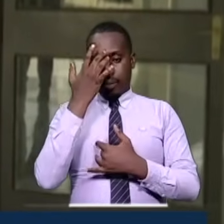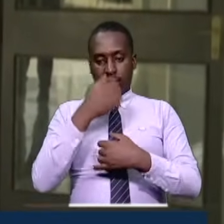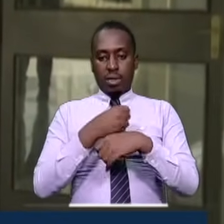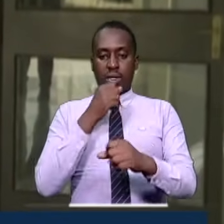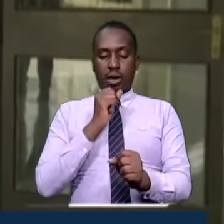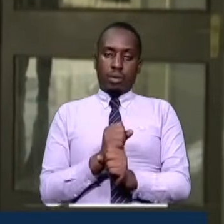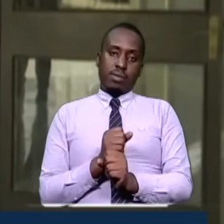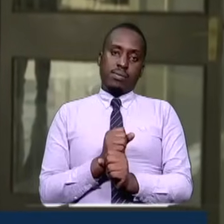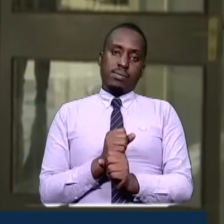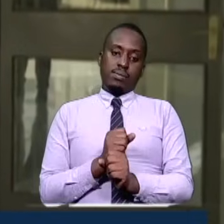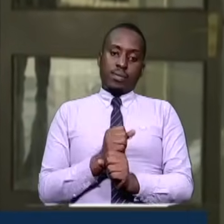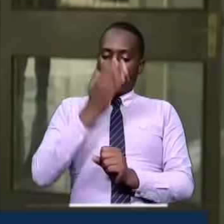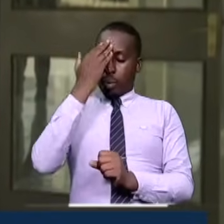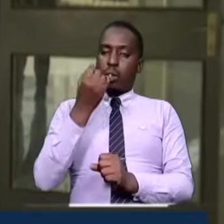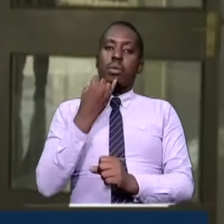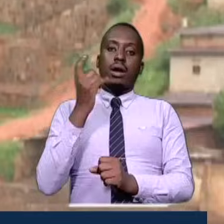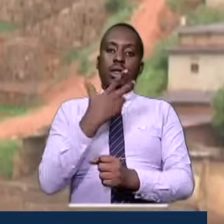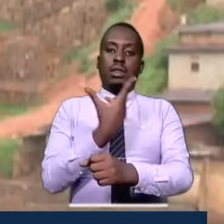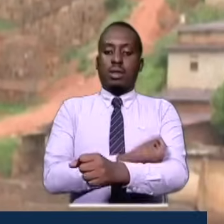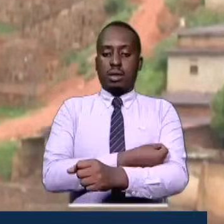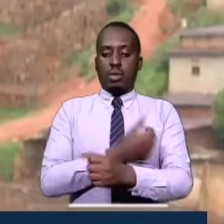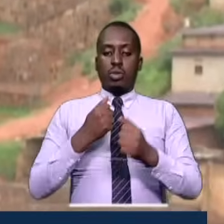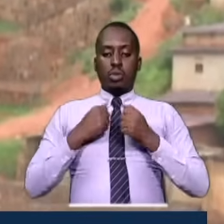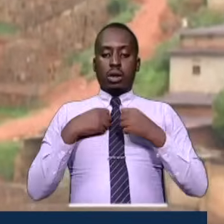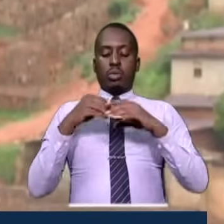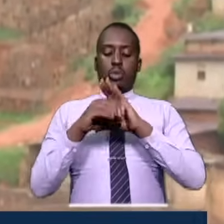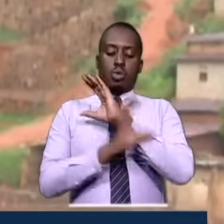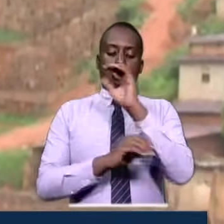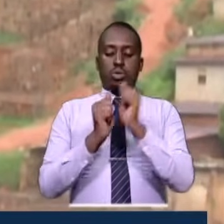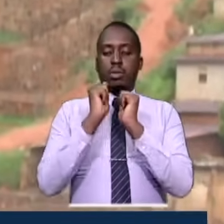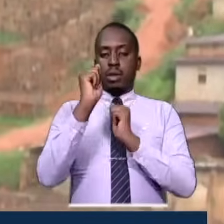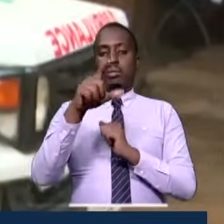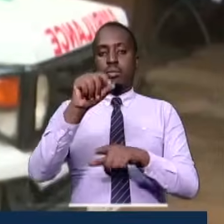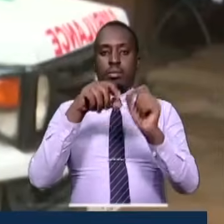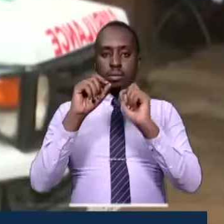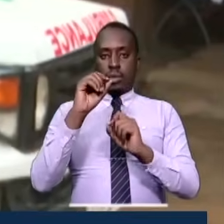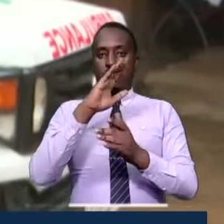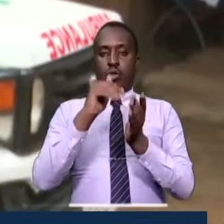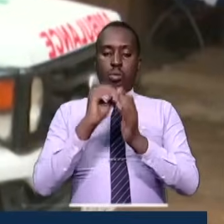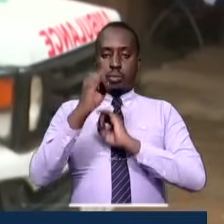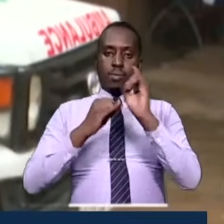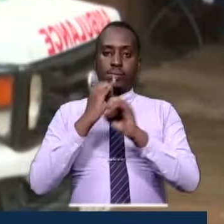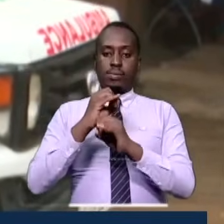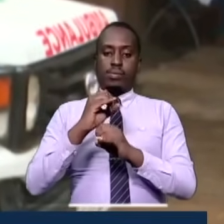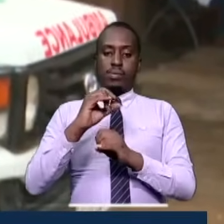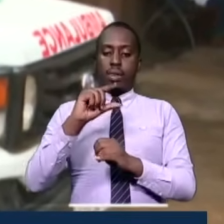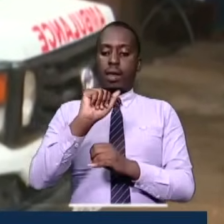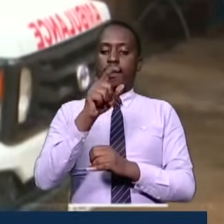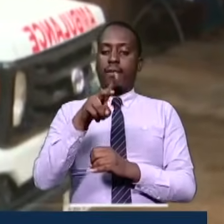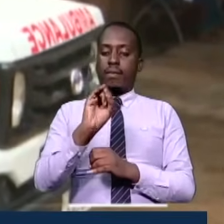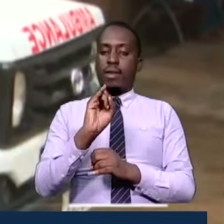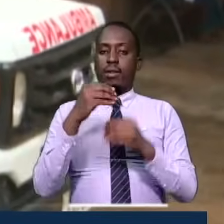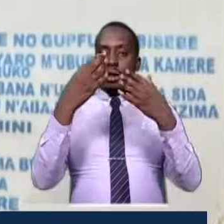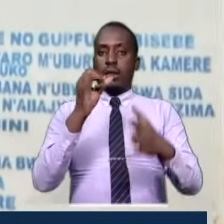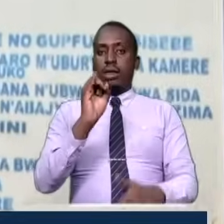ziterwa no kuba umwana atarakingiwe. U Rwanda ruri mu bihugu 15 byatoranyijwe n'ikigo mpuzamahanga gishinzwe iby'inkingo Gavi bizahabwa inkingo z'iseru